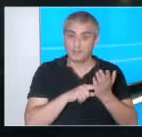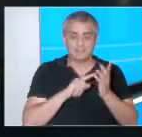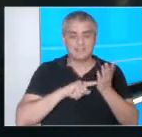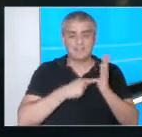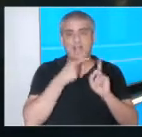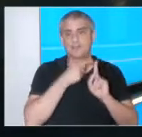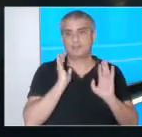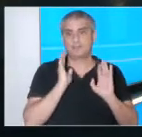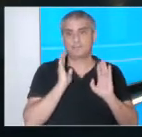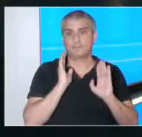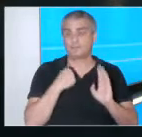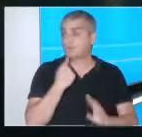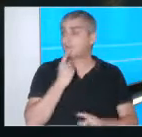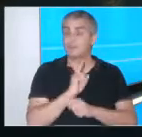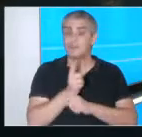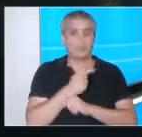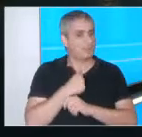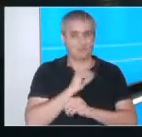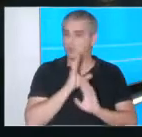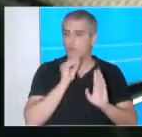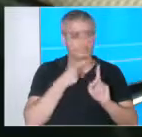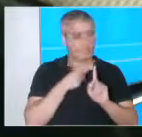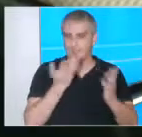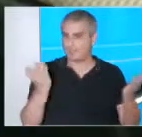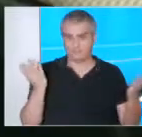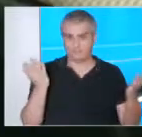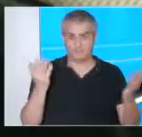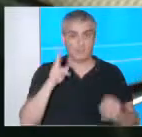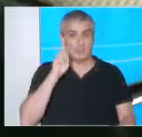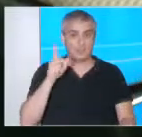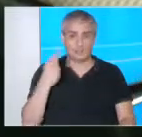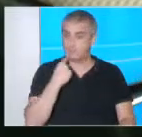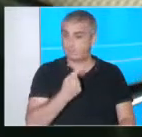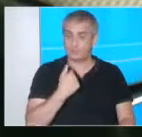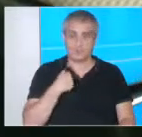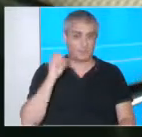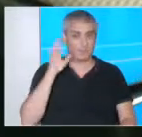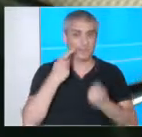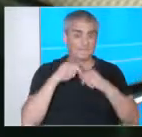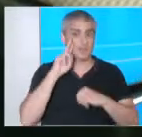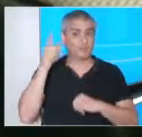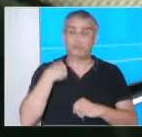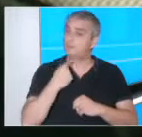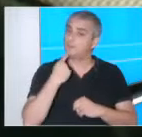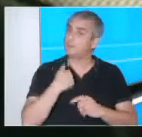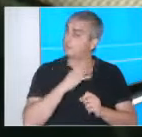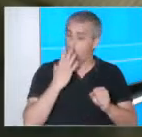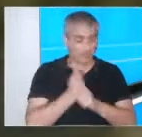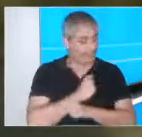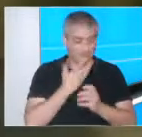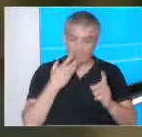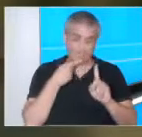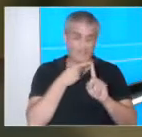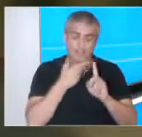היעדים. ואמרתם יד שאנחנו לא נעמוד ביעדים, הרי הילד שקט תעיד לך שאני בוועדת שקט שלה אמרתי אנחנו לא נעמוד